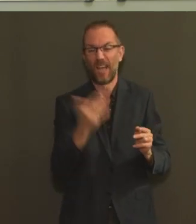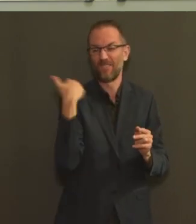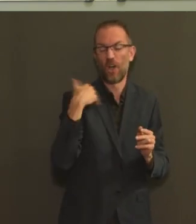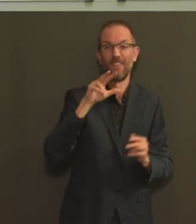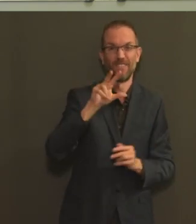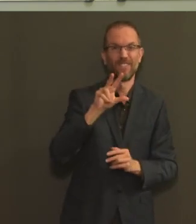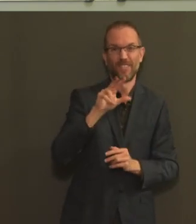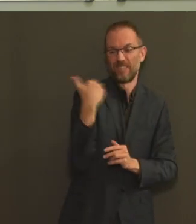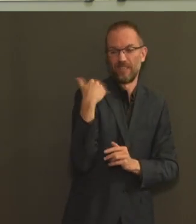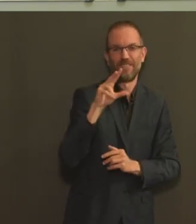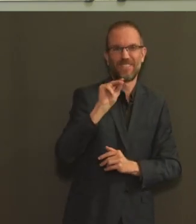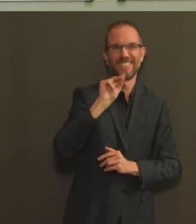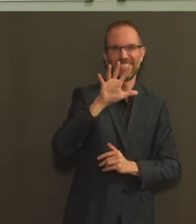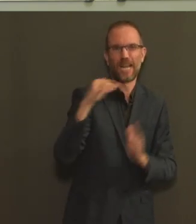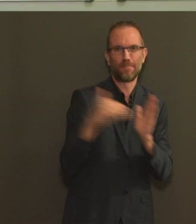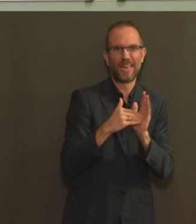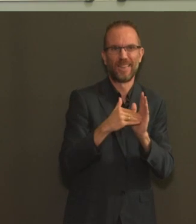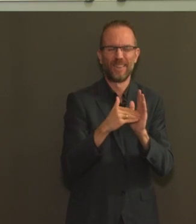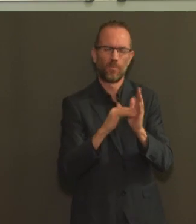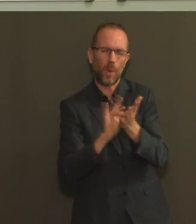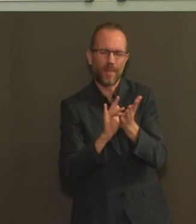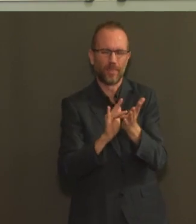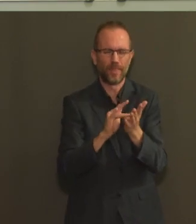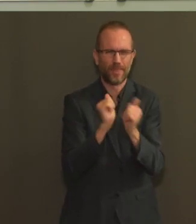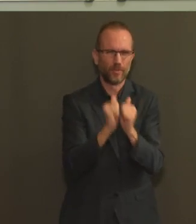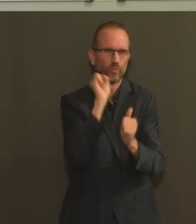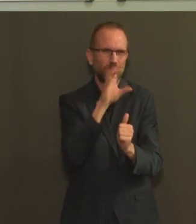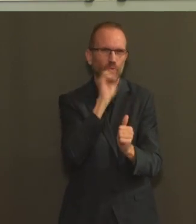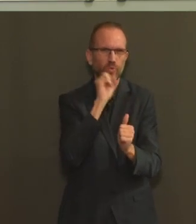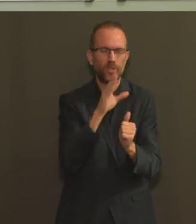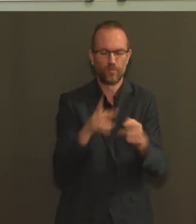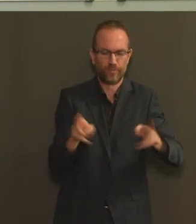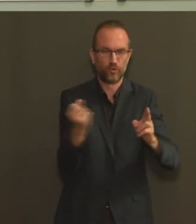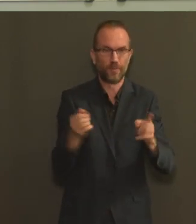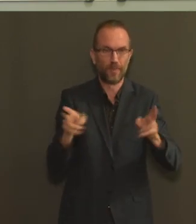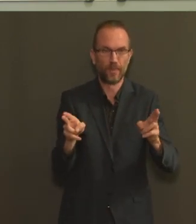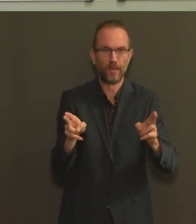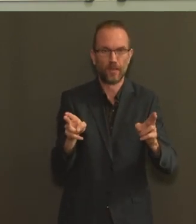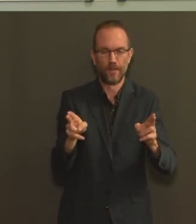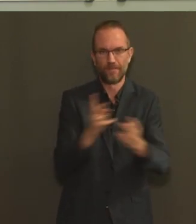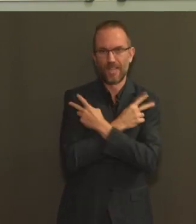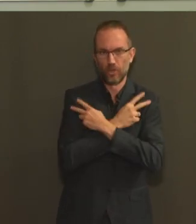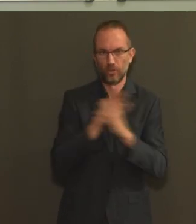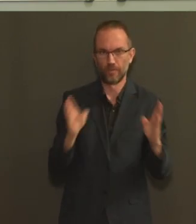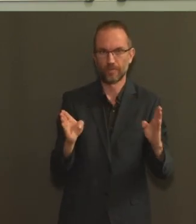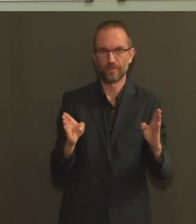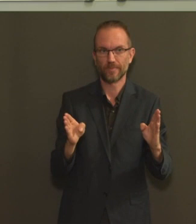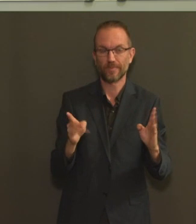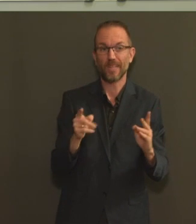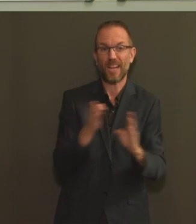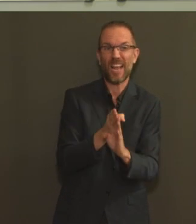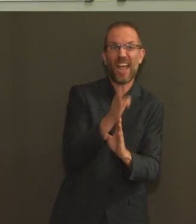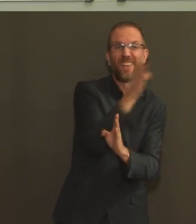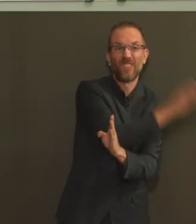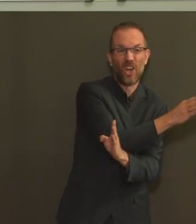186 tests qui ont été pratiqués en moyenne pendant la deuxième semaine des vacances, alors qu'on en pratiquait encore à peu près 30% de